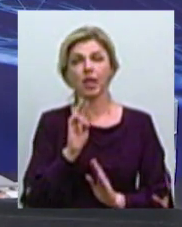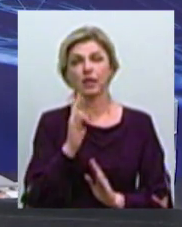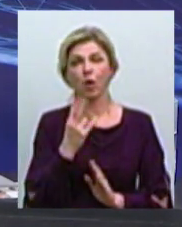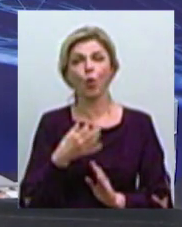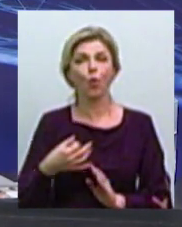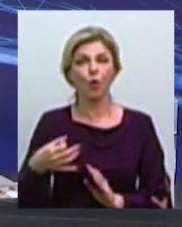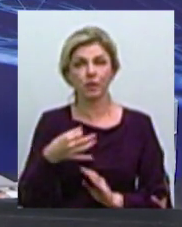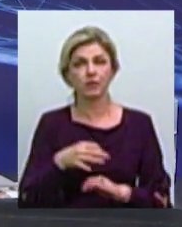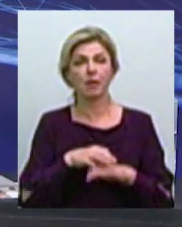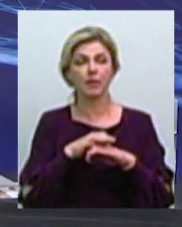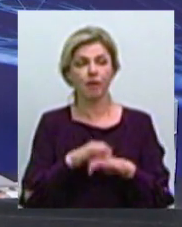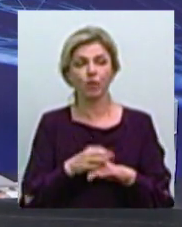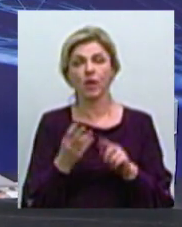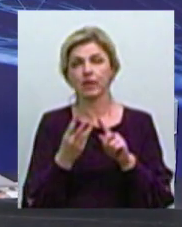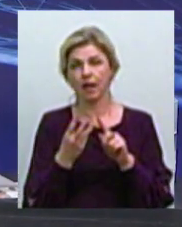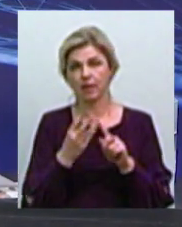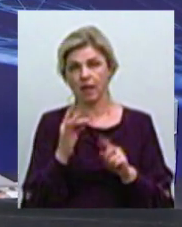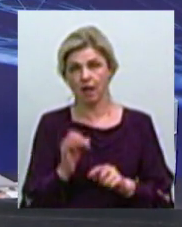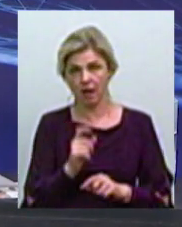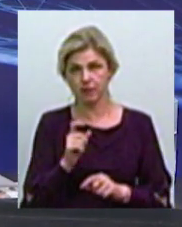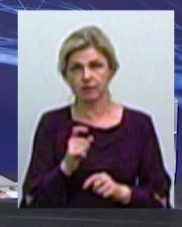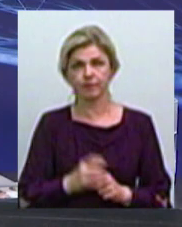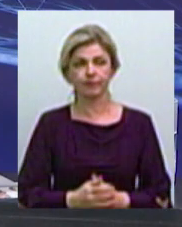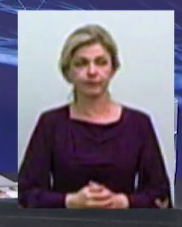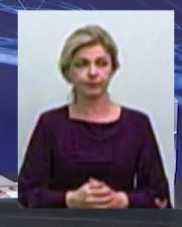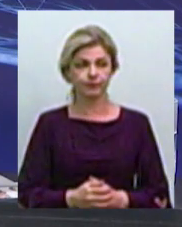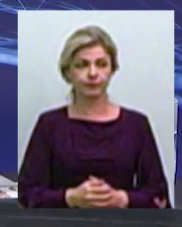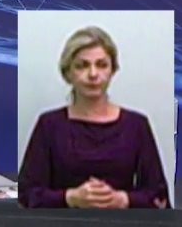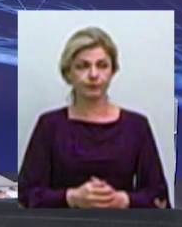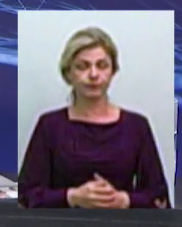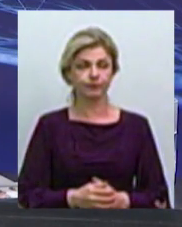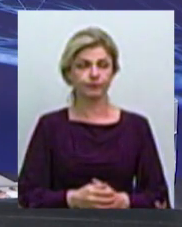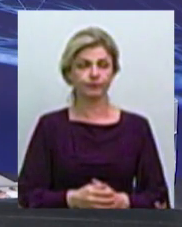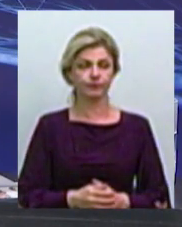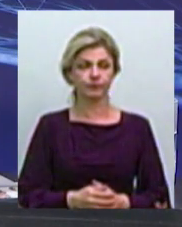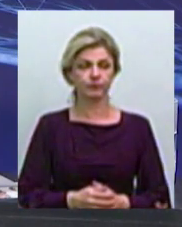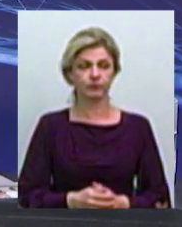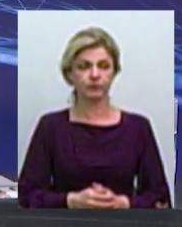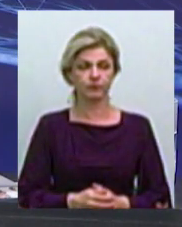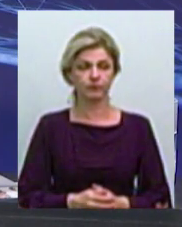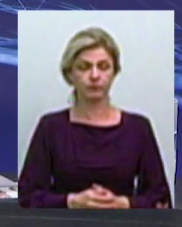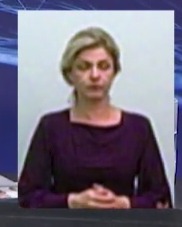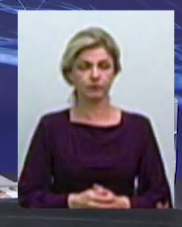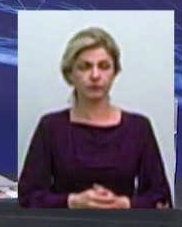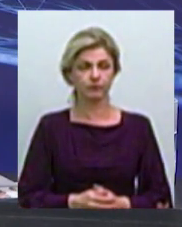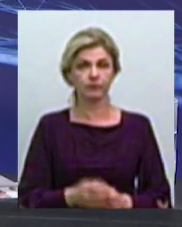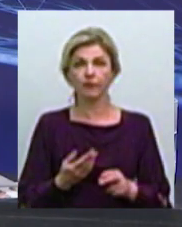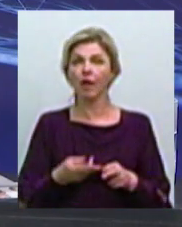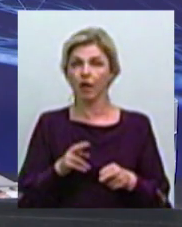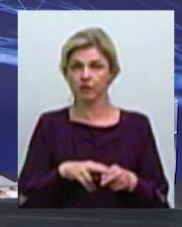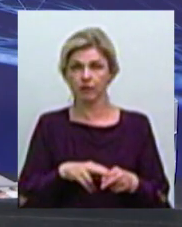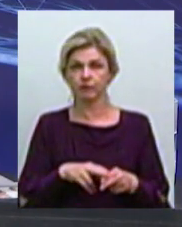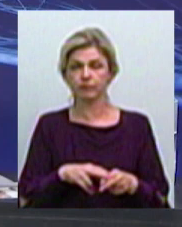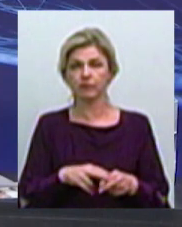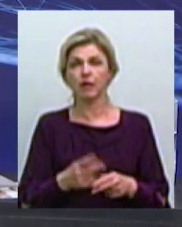проходит 3-й раз. Но это говорит действительно очень о том, я думаю,